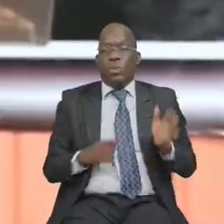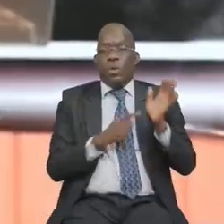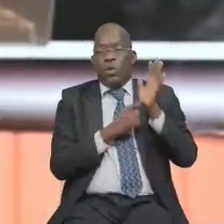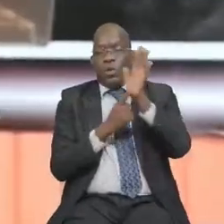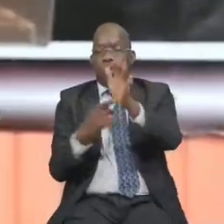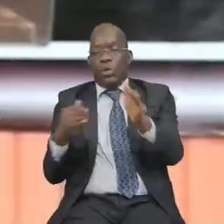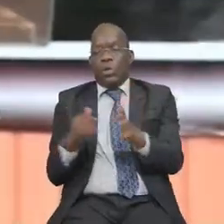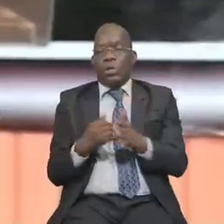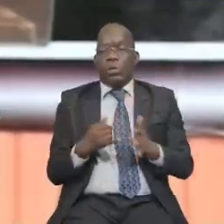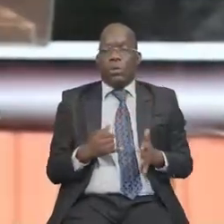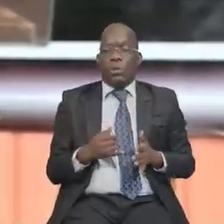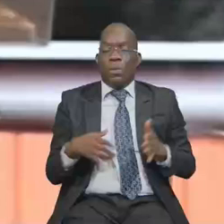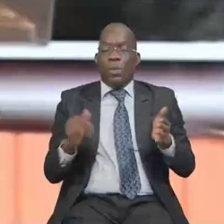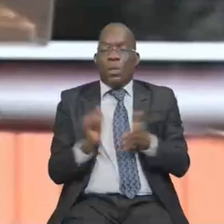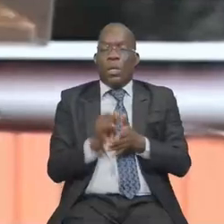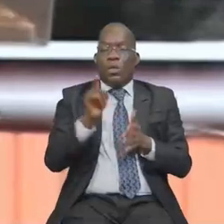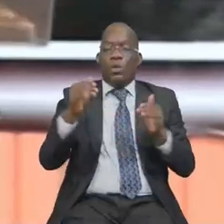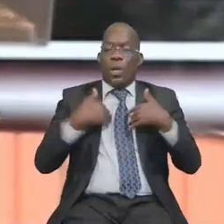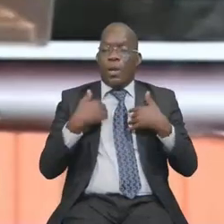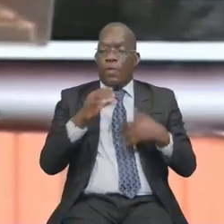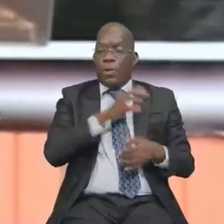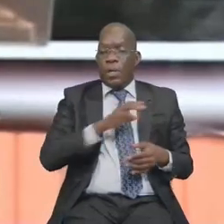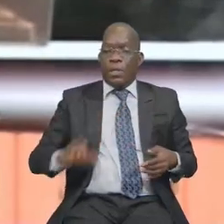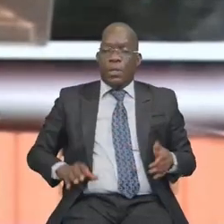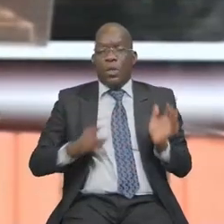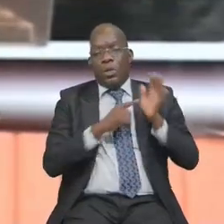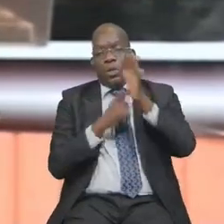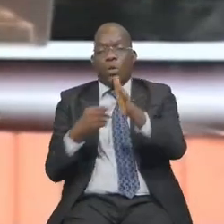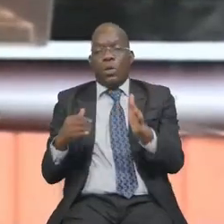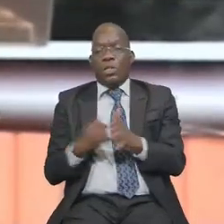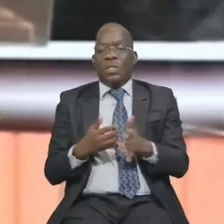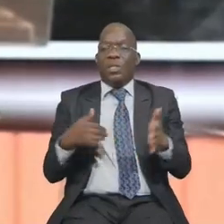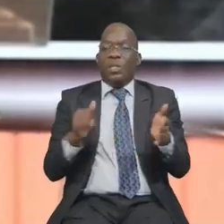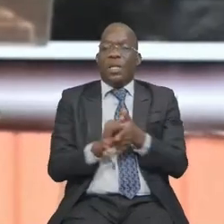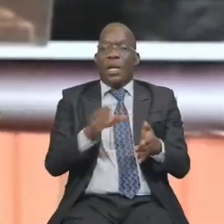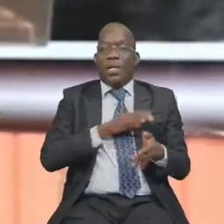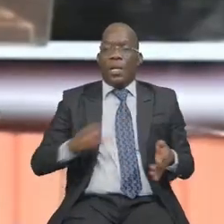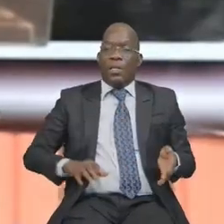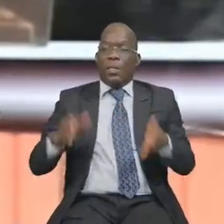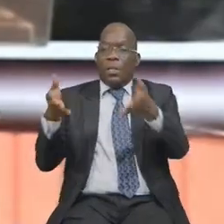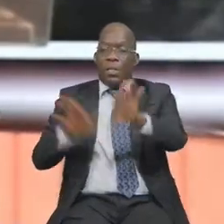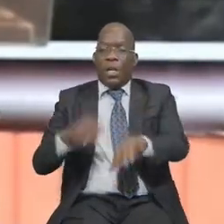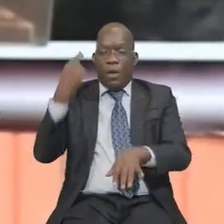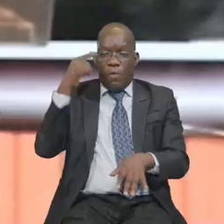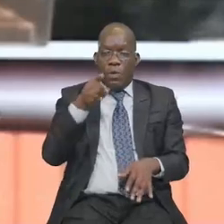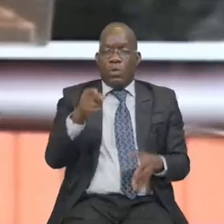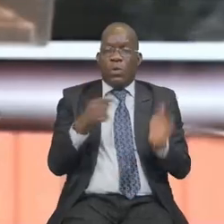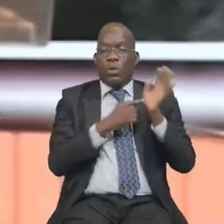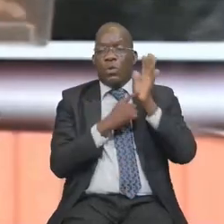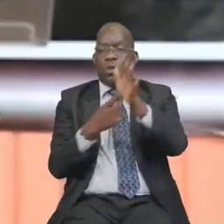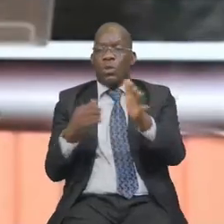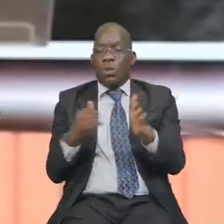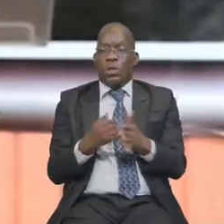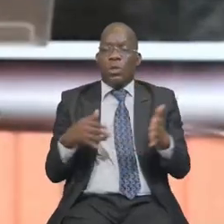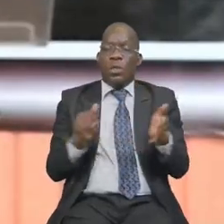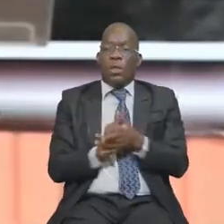Verset 6, Louis II. Tu as donné à ceux qui te craignaient une bannière pour qu'elle s'élève à cause de la vérité. Montre que Christ a eu